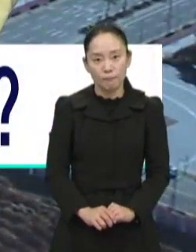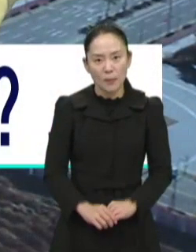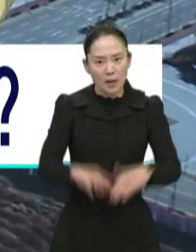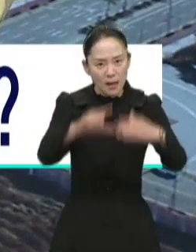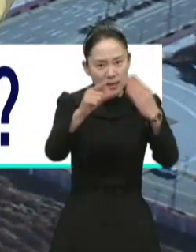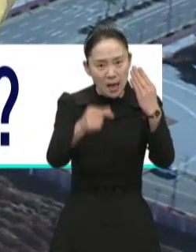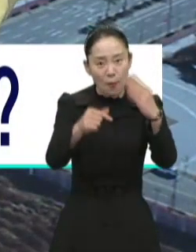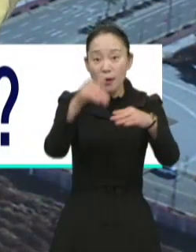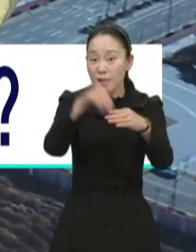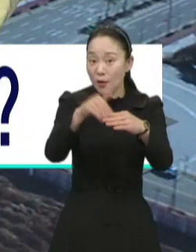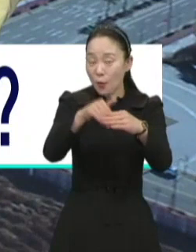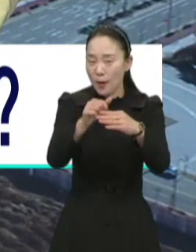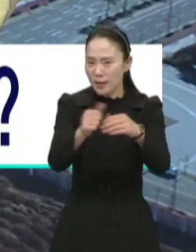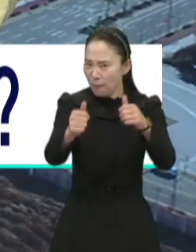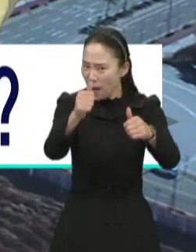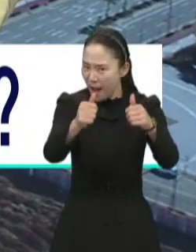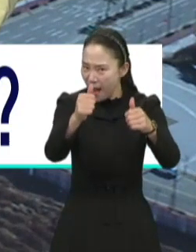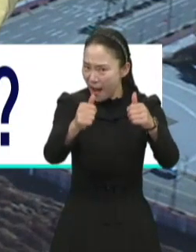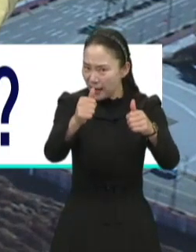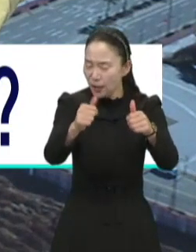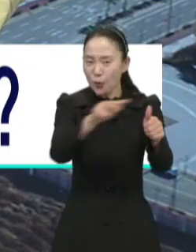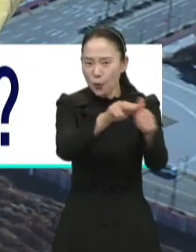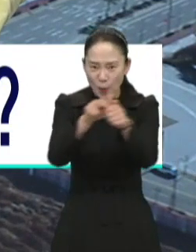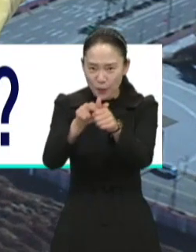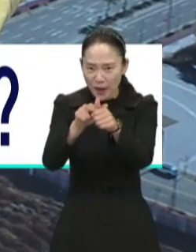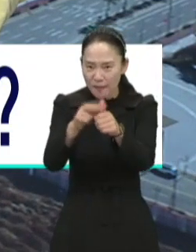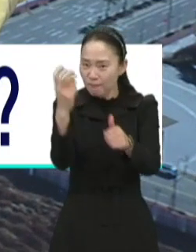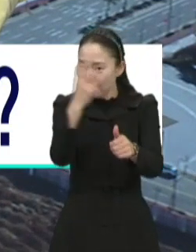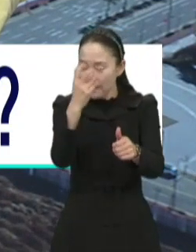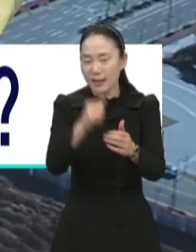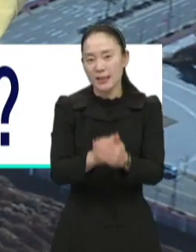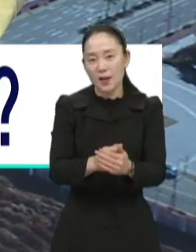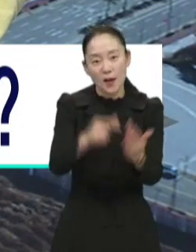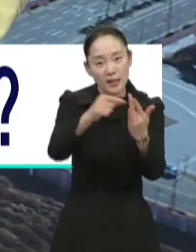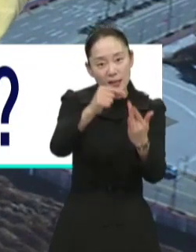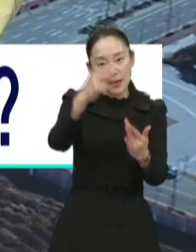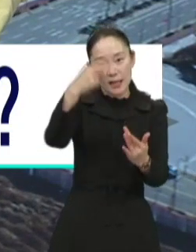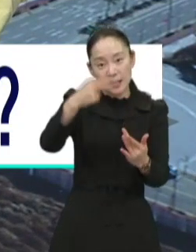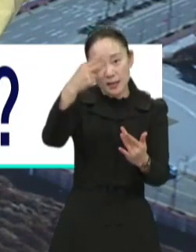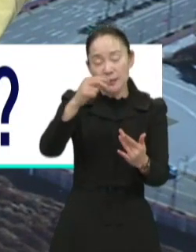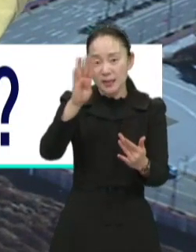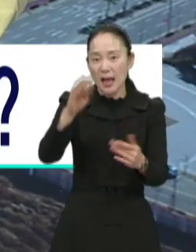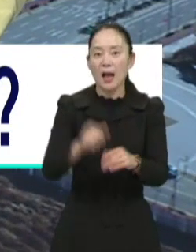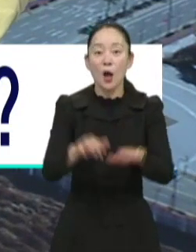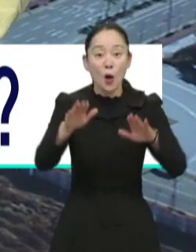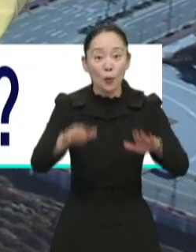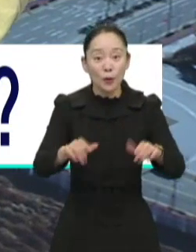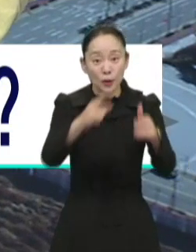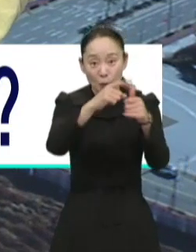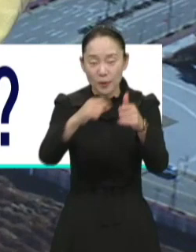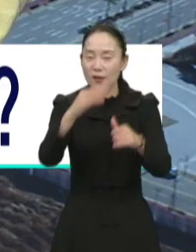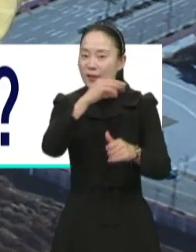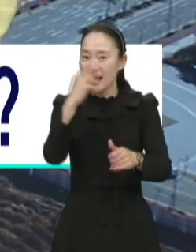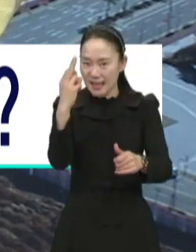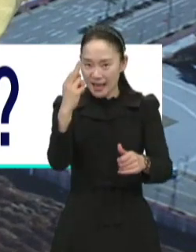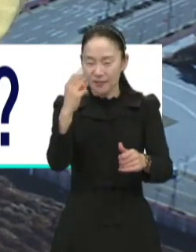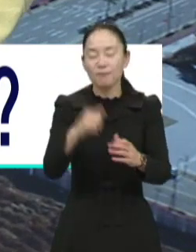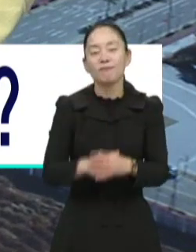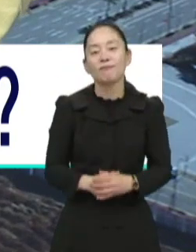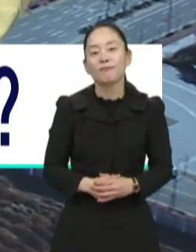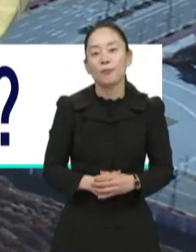4월 총선에서 진검 승부를 버릴 후보들의 몇 년을 살펴보는 선택 2024 오늘은 홍성 예산입니다